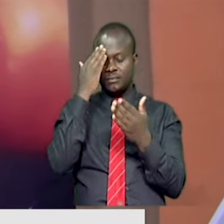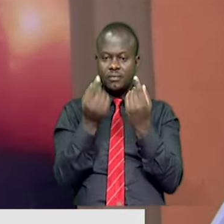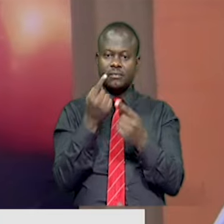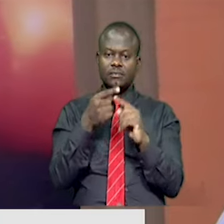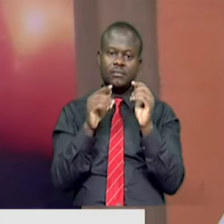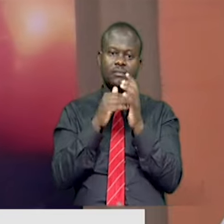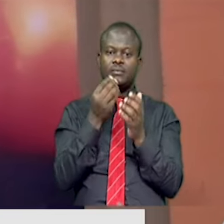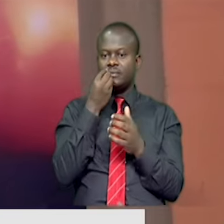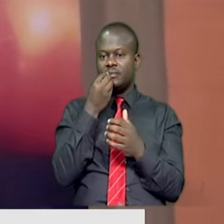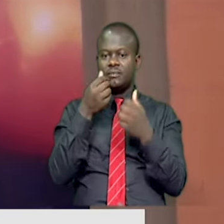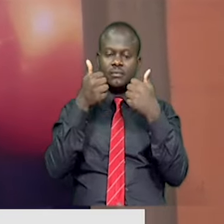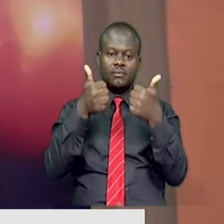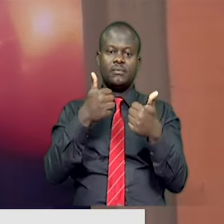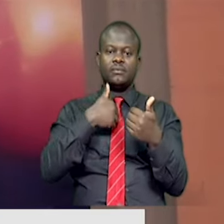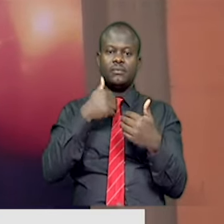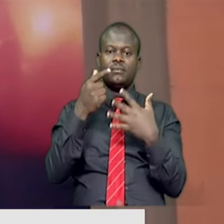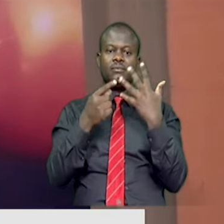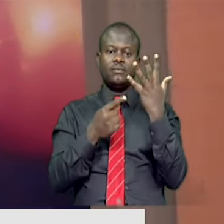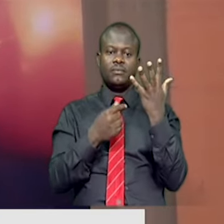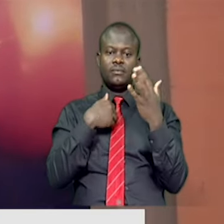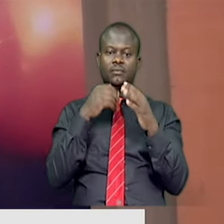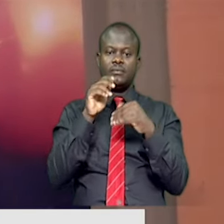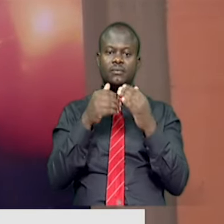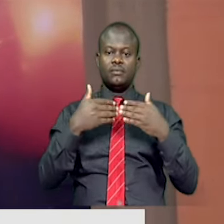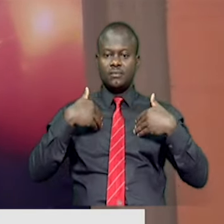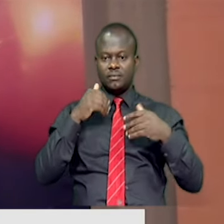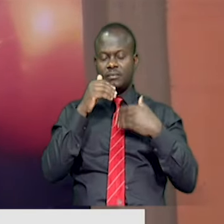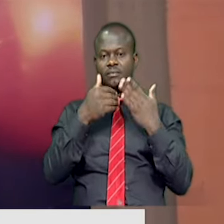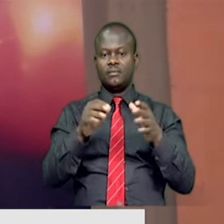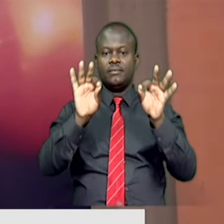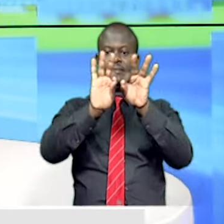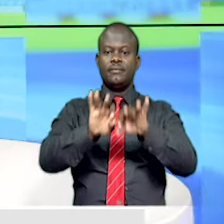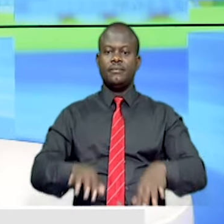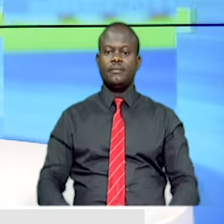hari indyo nziza zifite abantu ubuzima bw'abantu akamaro